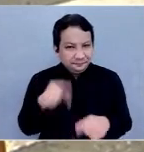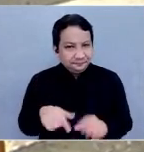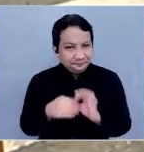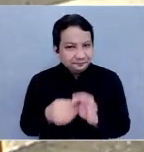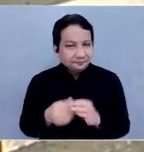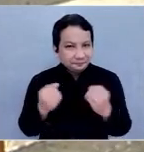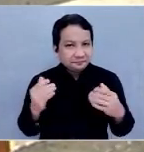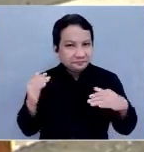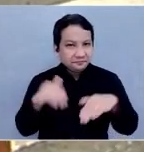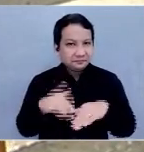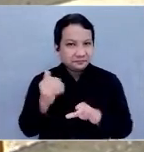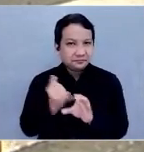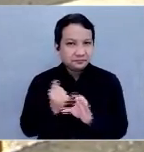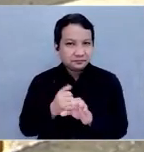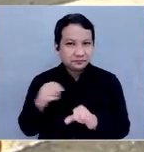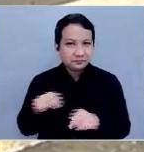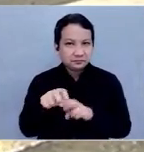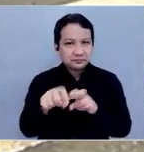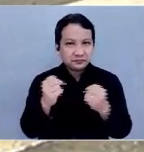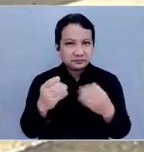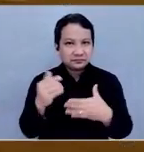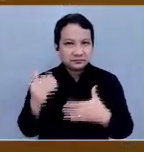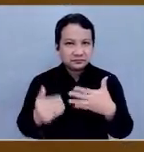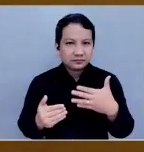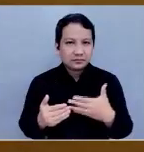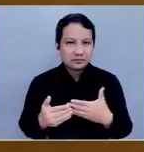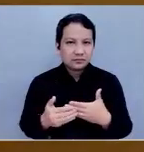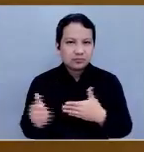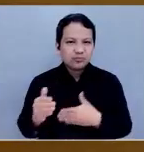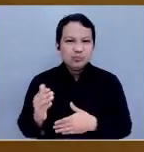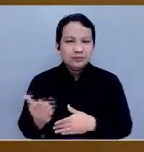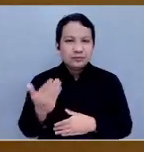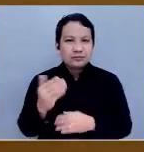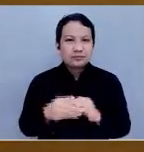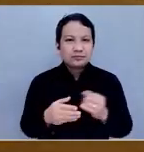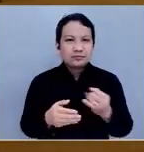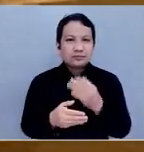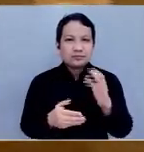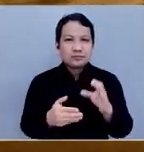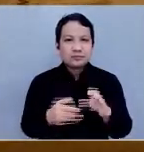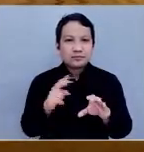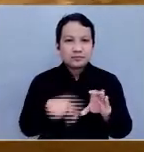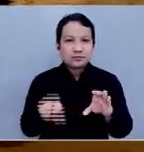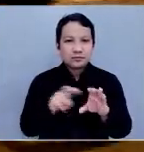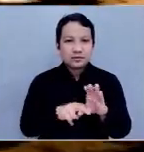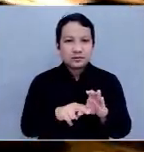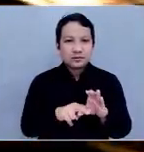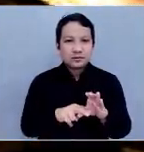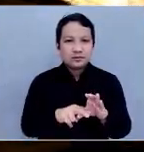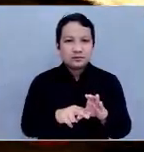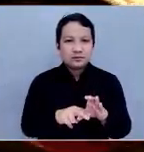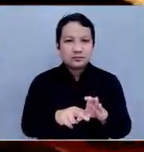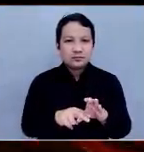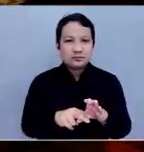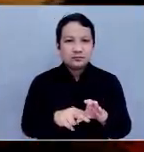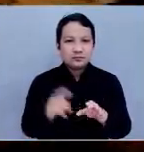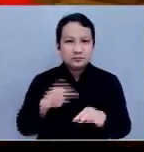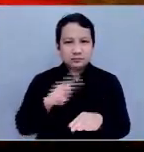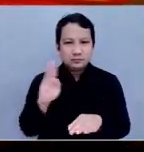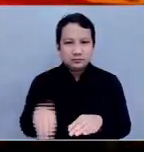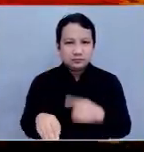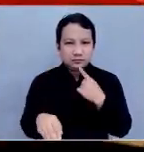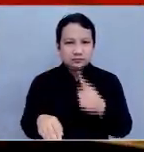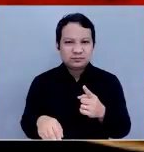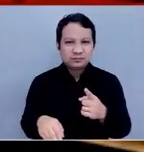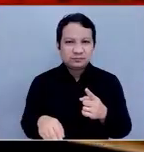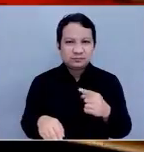rin pumapasadang mga jeep. Kaninang madaling araw, ilang mga papasok ng trabaho ang nakausap natin dito sa Maynila. Sa tuwing may transport